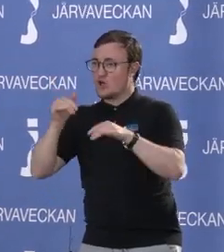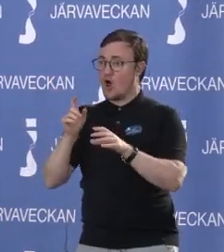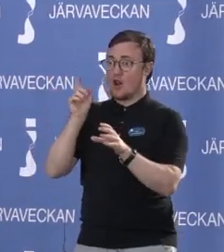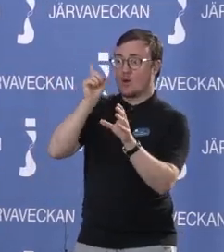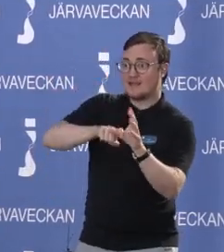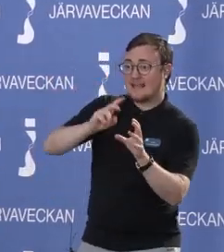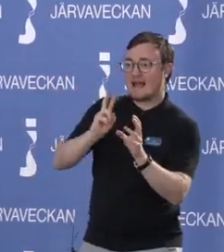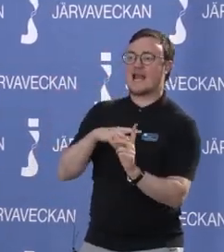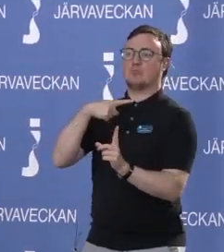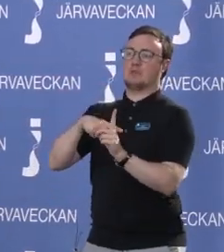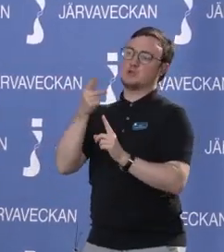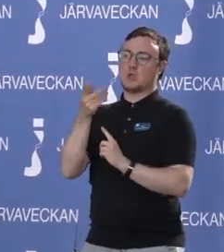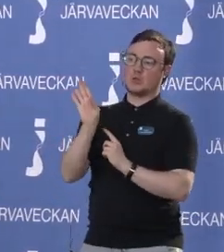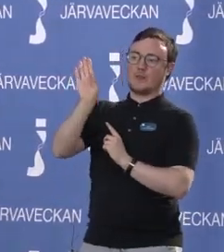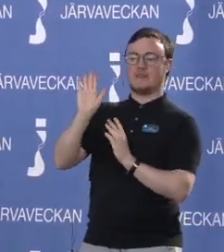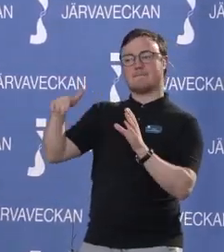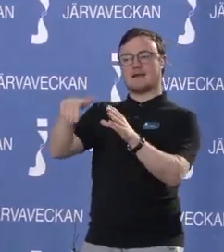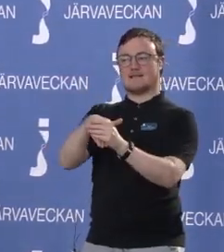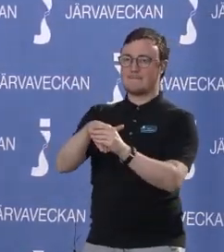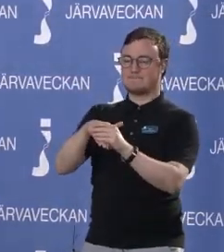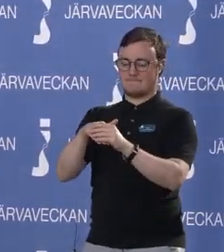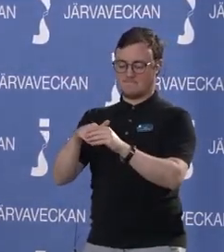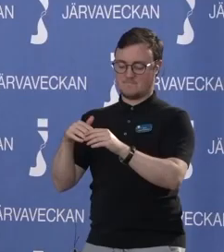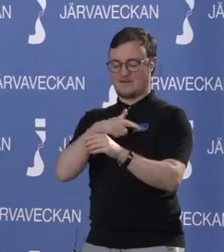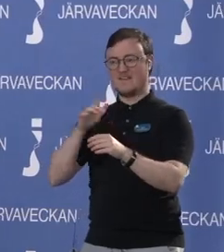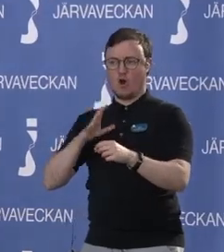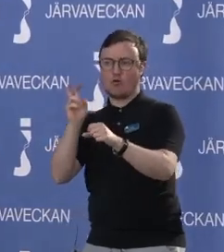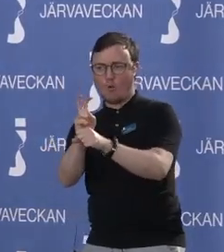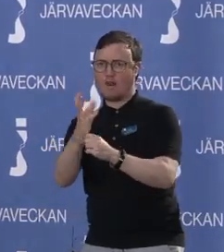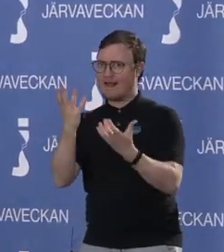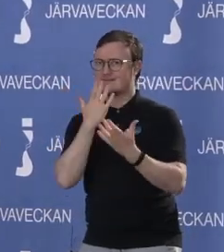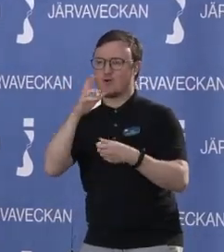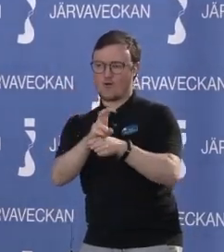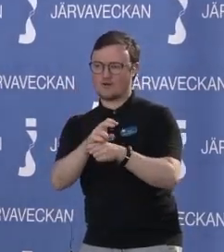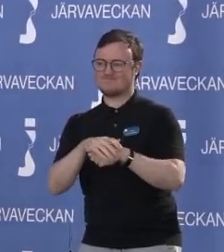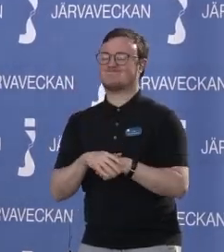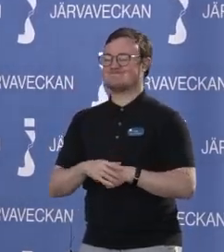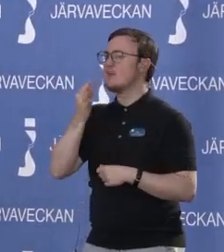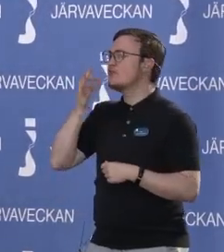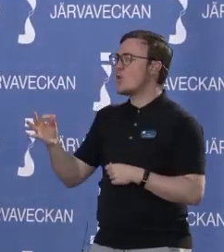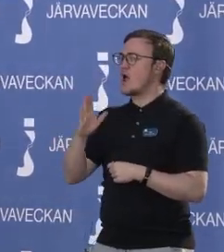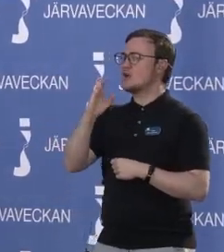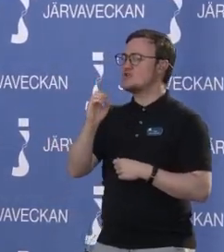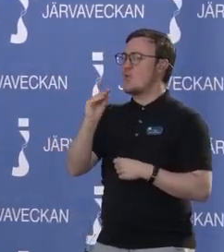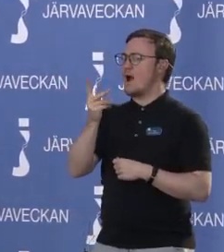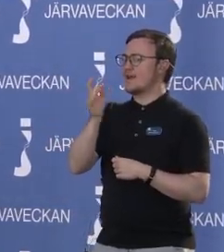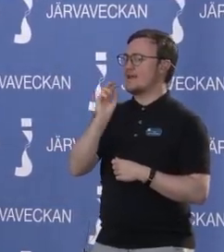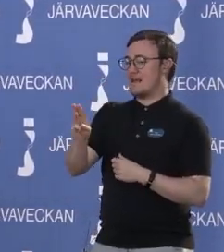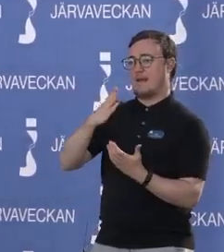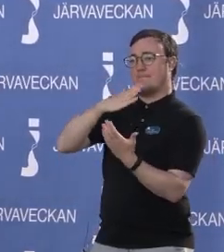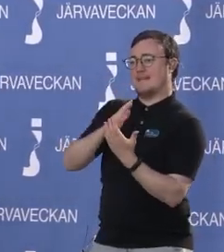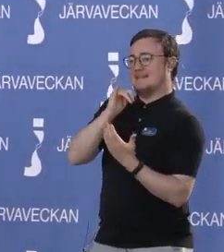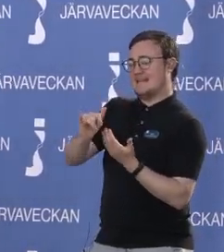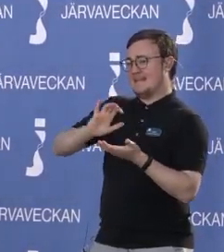såna pluskunder eller så. Men ganska bra koll har vi. Mm. Joakim Fransson, vad säger du? Mitt i tidningarna som